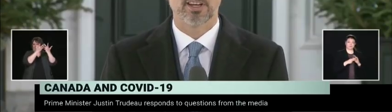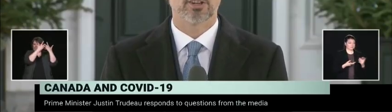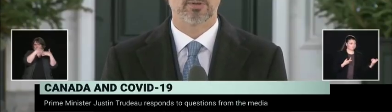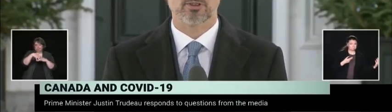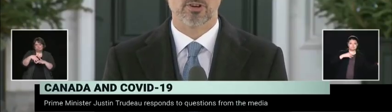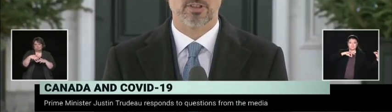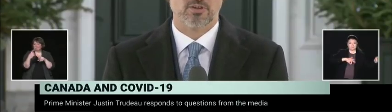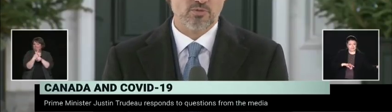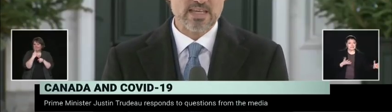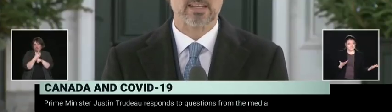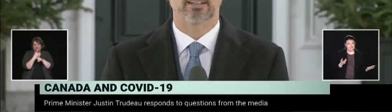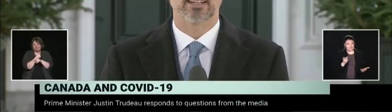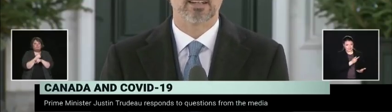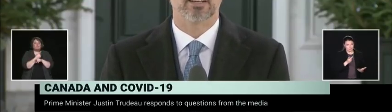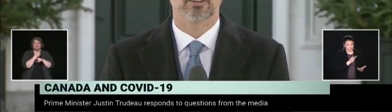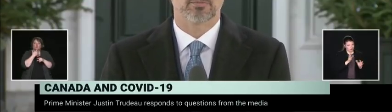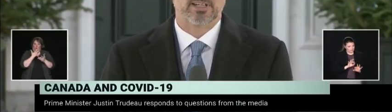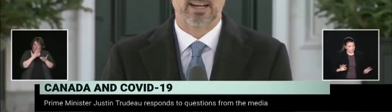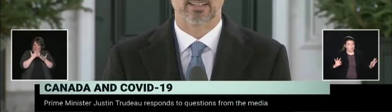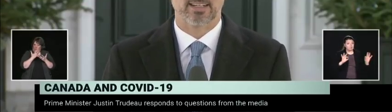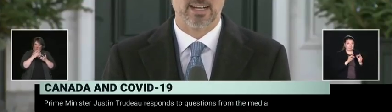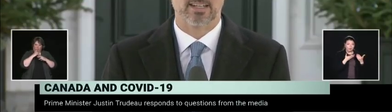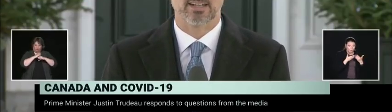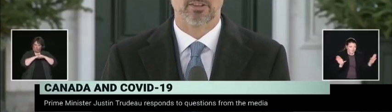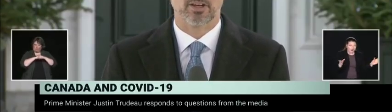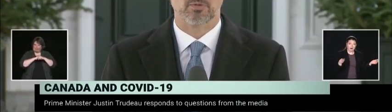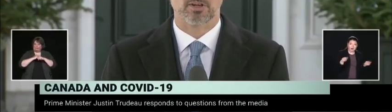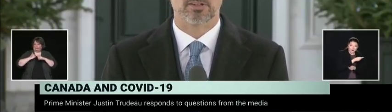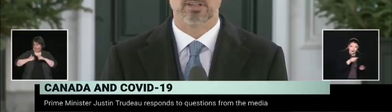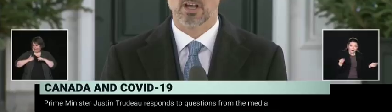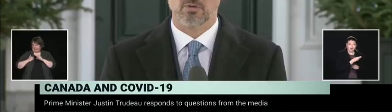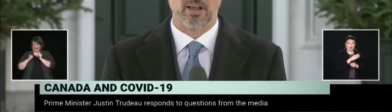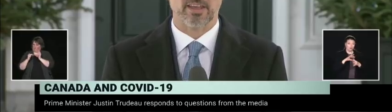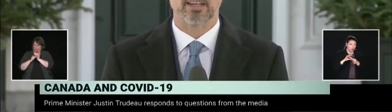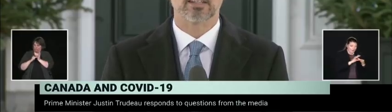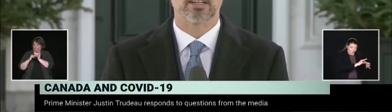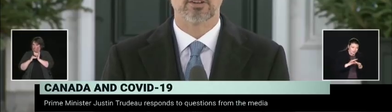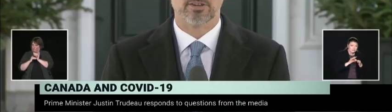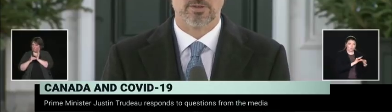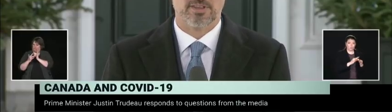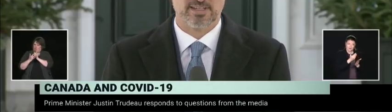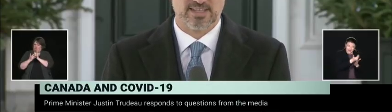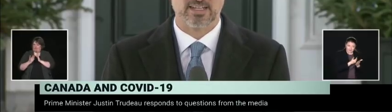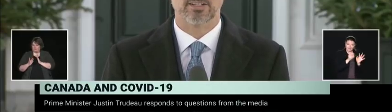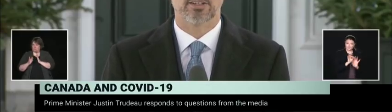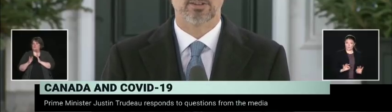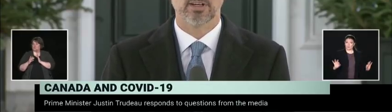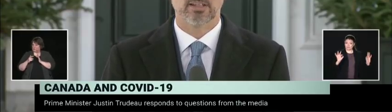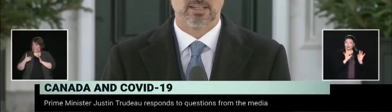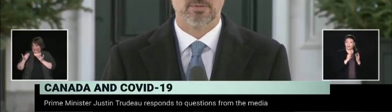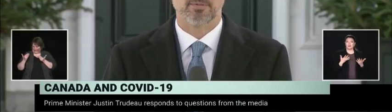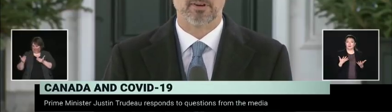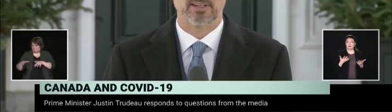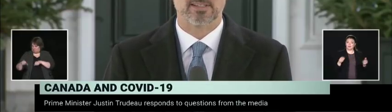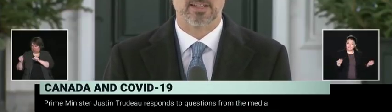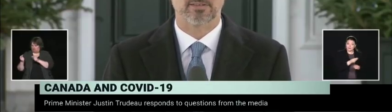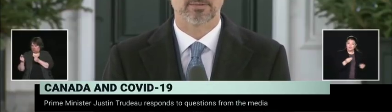forth to ensure that we can continue to protect Canadian healthcare workers while they continue to do the things they need to do